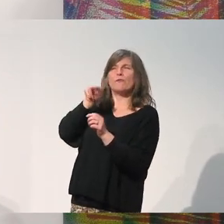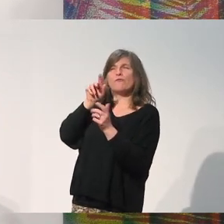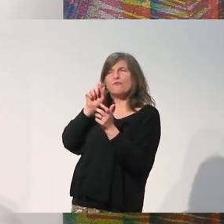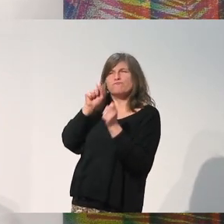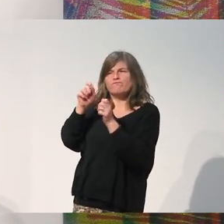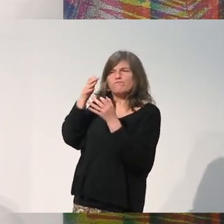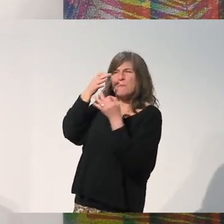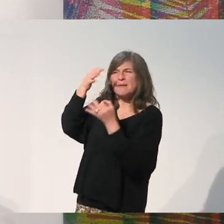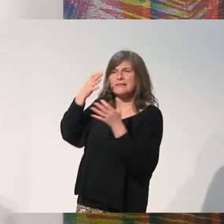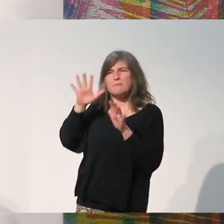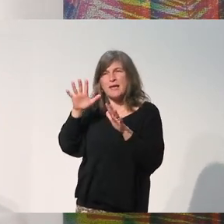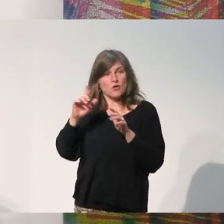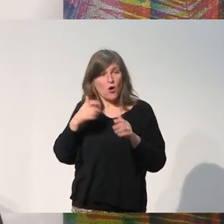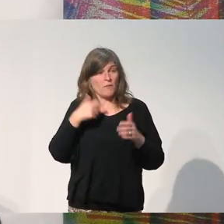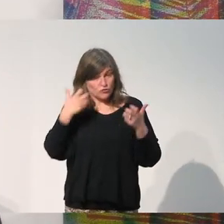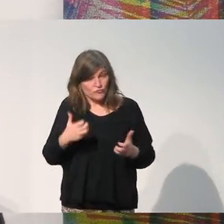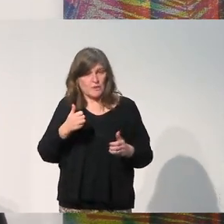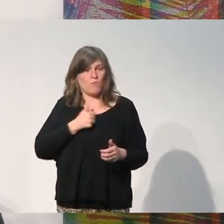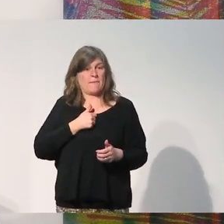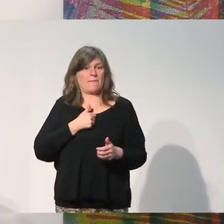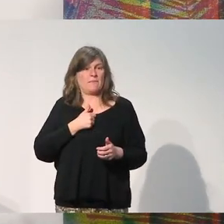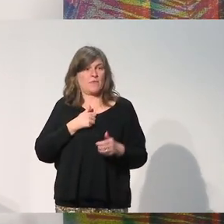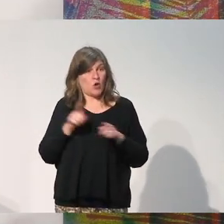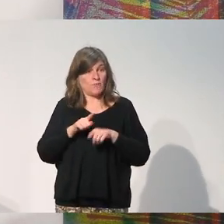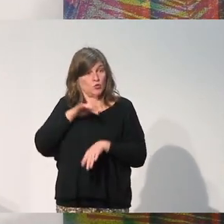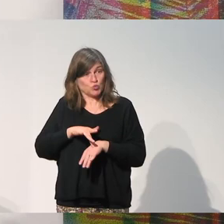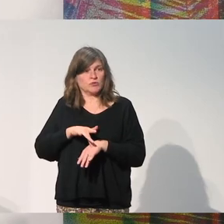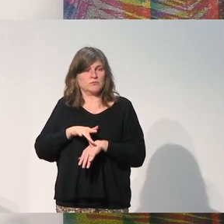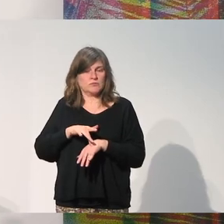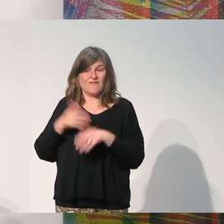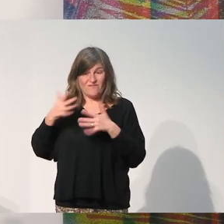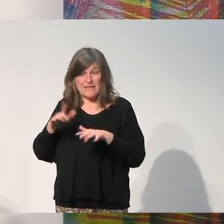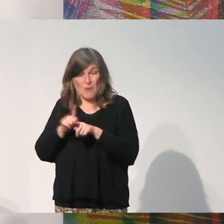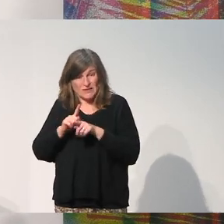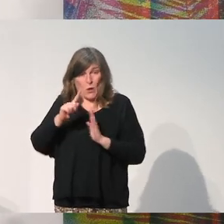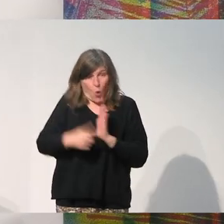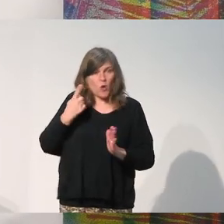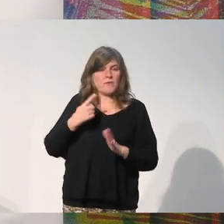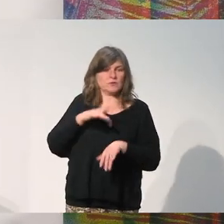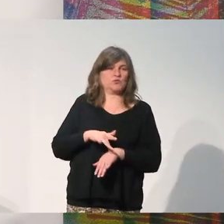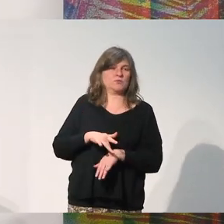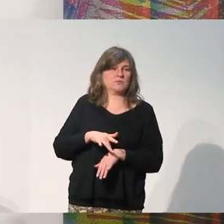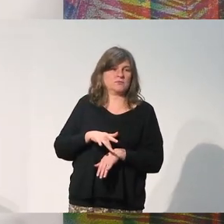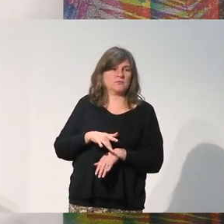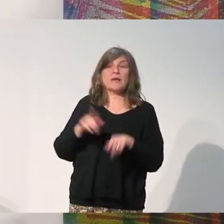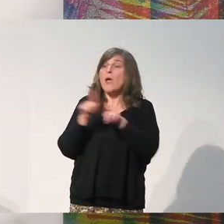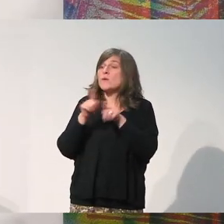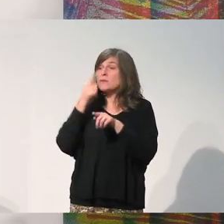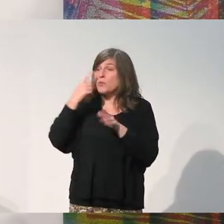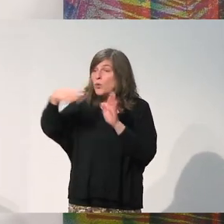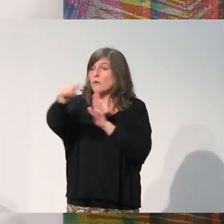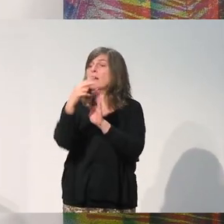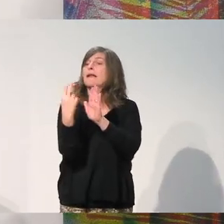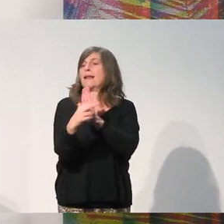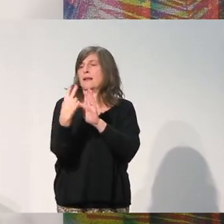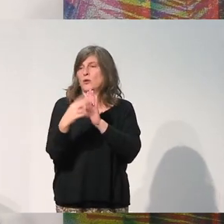le déjà pour moi-même, les revivre d'une certaine manière, mais je voulais aussi que le lecteur potentiel